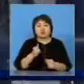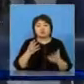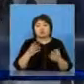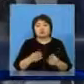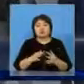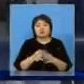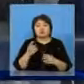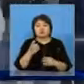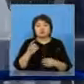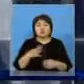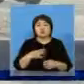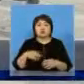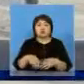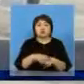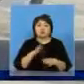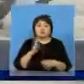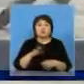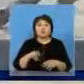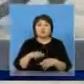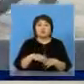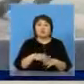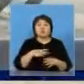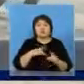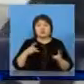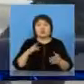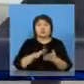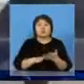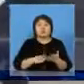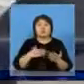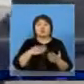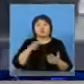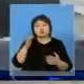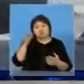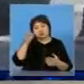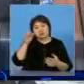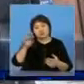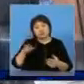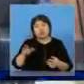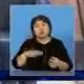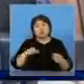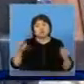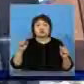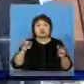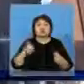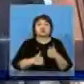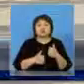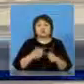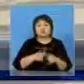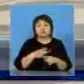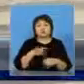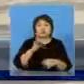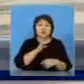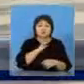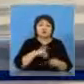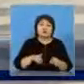осындай ауыл шаруашылығы жәрменкесін ұйымдастырып тұрады. Жәрменке мерекеге ұласты. Білекті жігіттер арқан тартып гыртасын көтерді. Ерлермен қатар